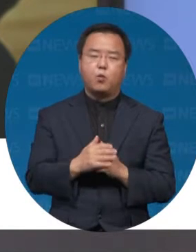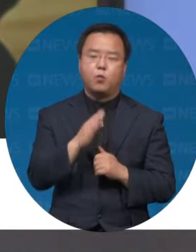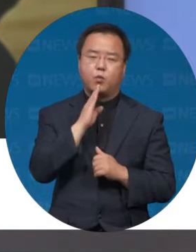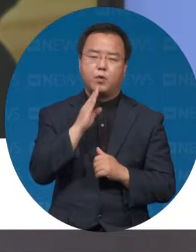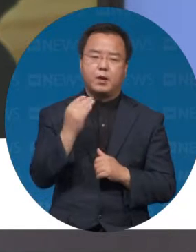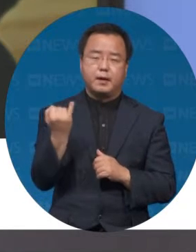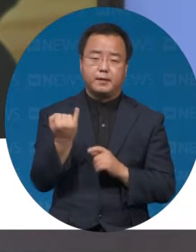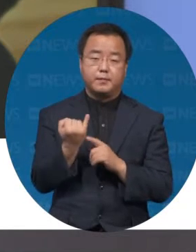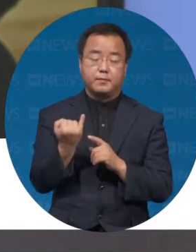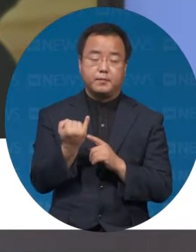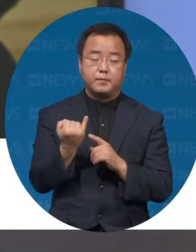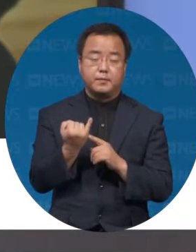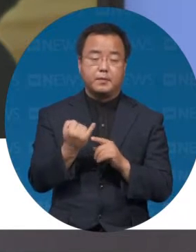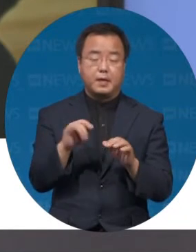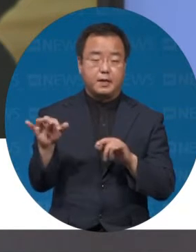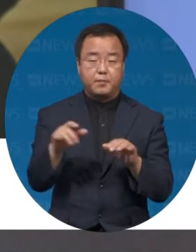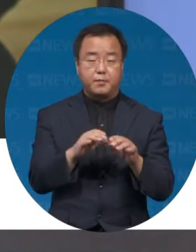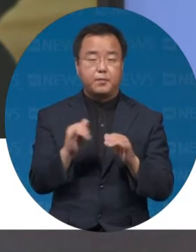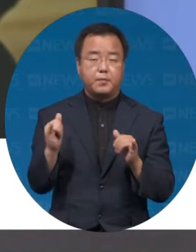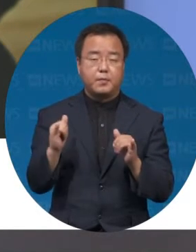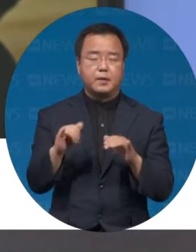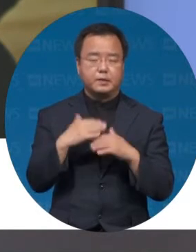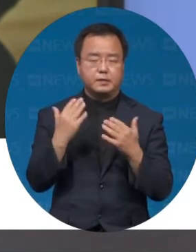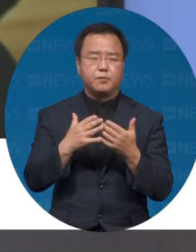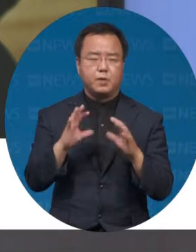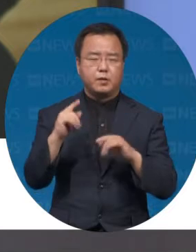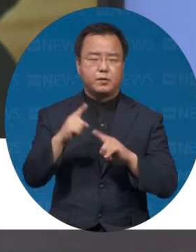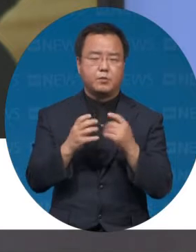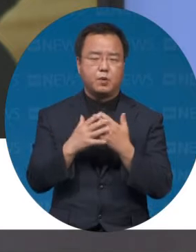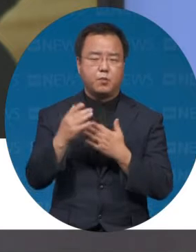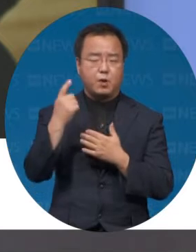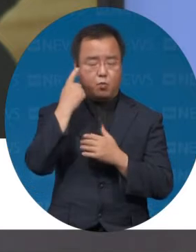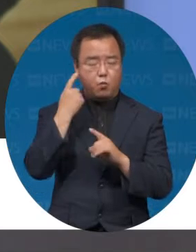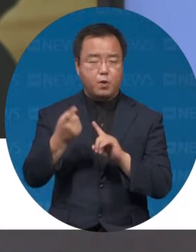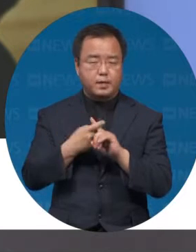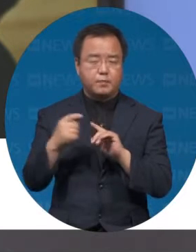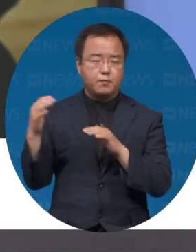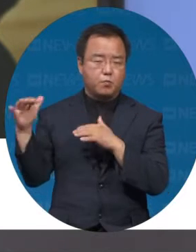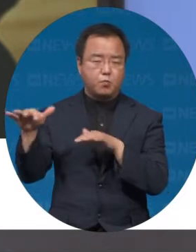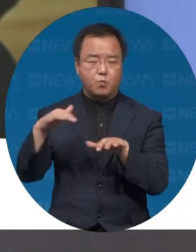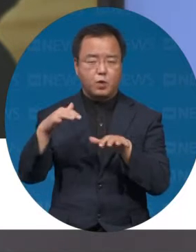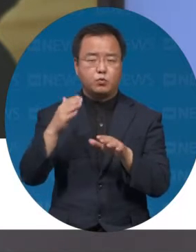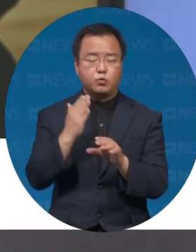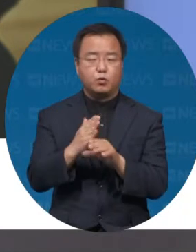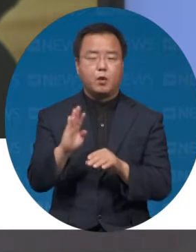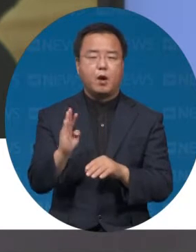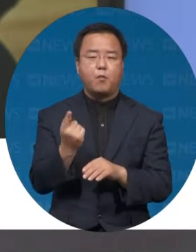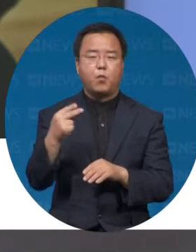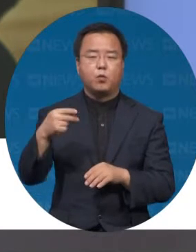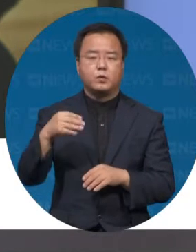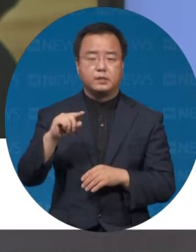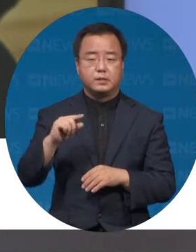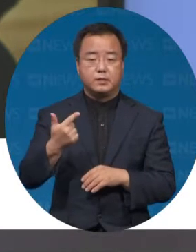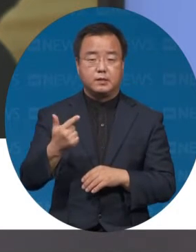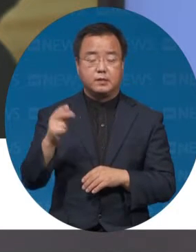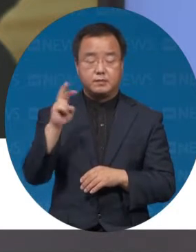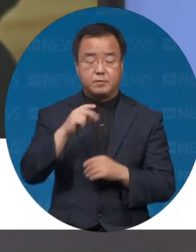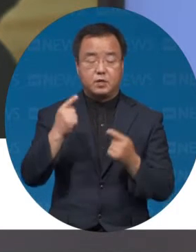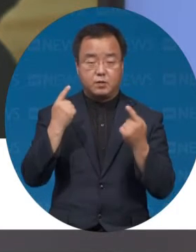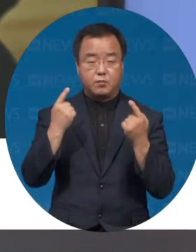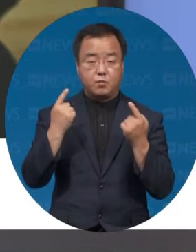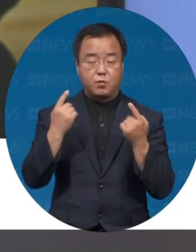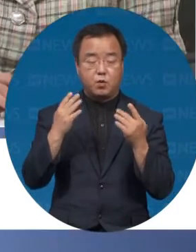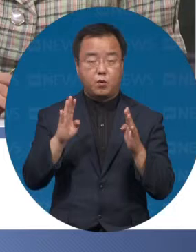우승하여 세계적인 주목을 받은 사람입니다. 현재 보스턴 뉴 잉글랜드 음악원의 교수이고요. 처음으로